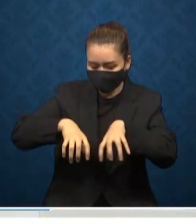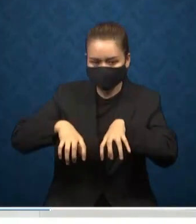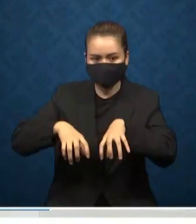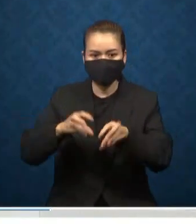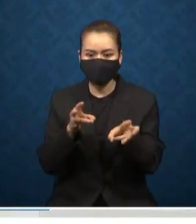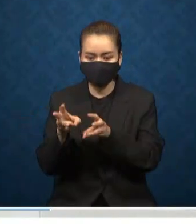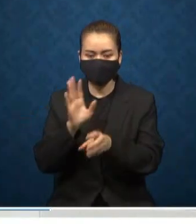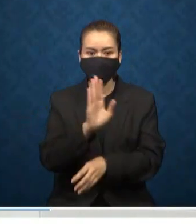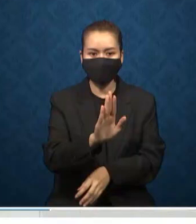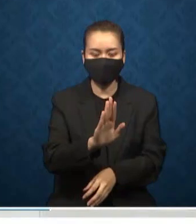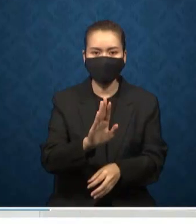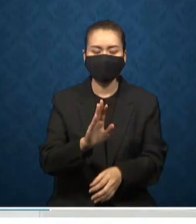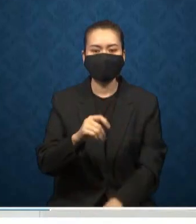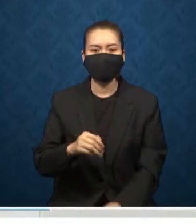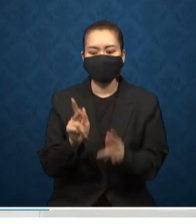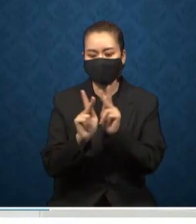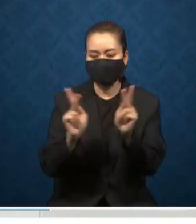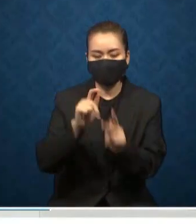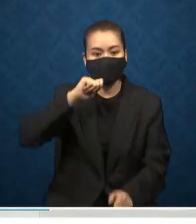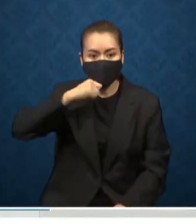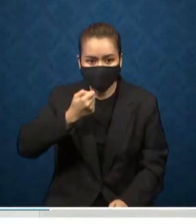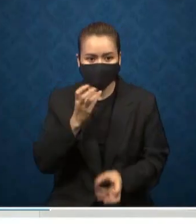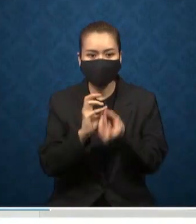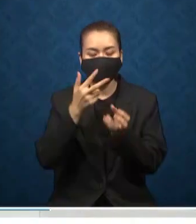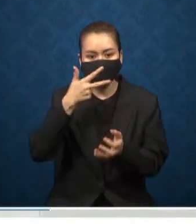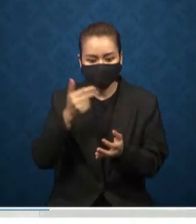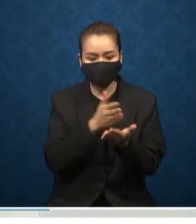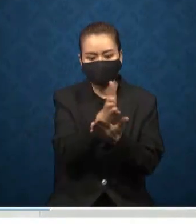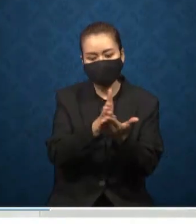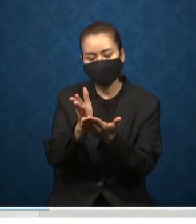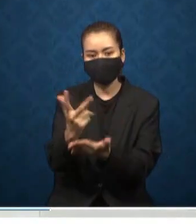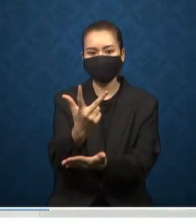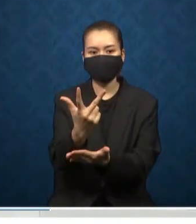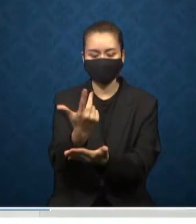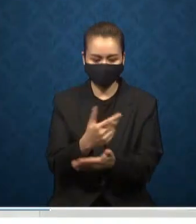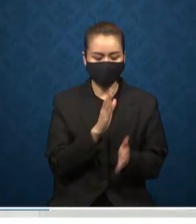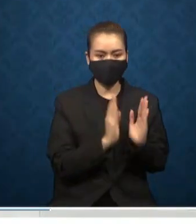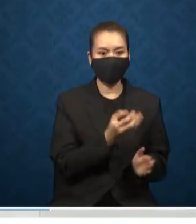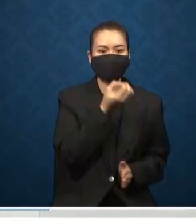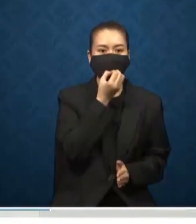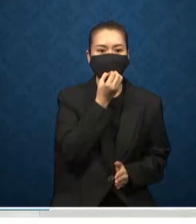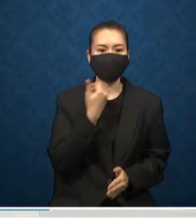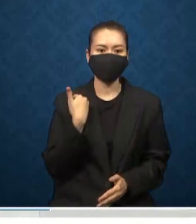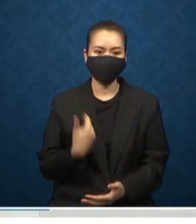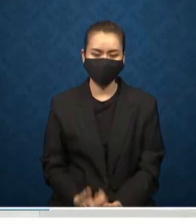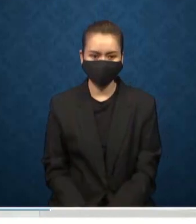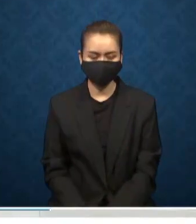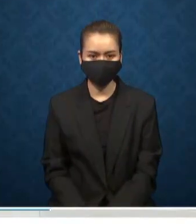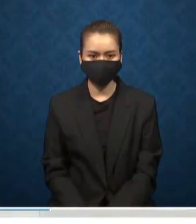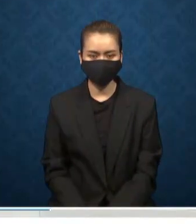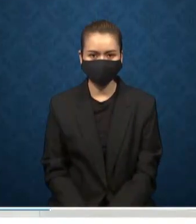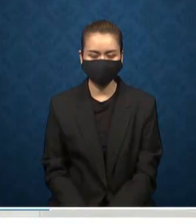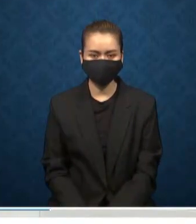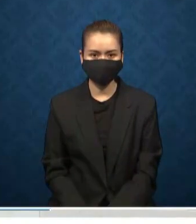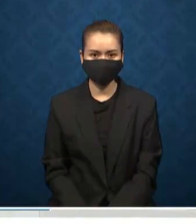าลทรายที่จะทำให้เป็นธรรมกับทุกฝ่ายทั้ง3ฝ่ายและผู้บริโภคด้วยครับเดี๋ยวผมขออนุญาตท่านประธ